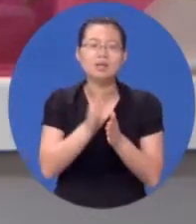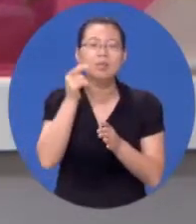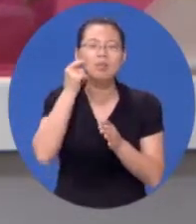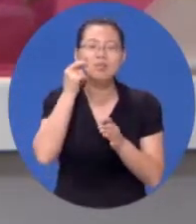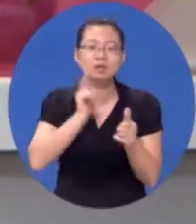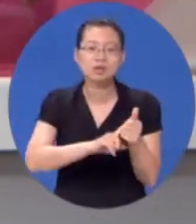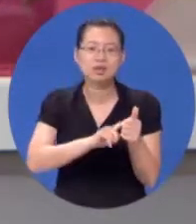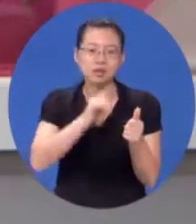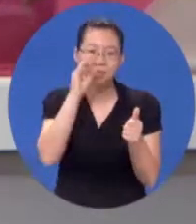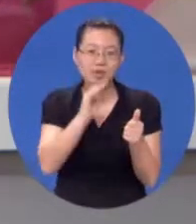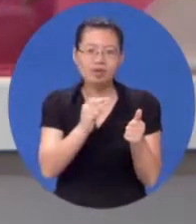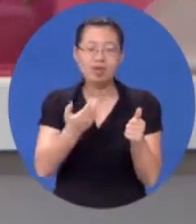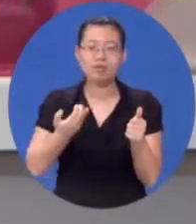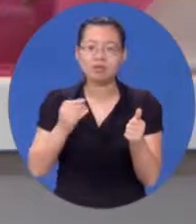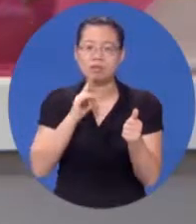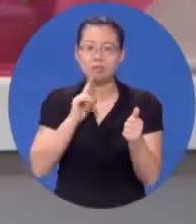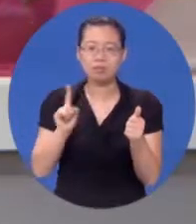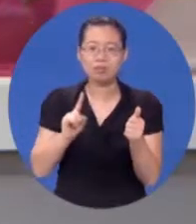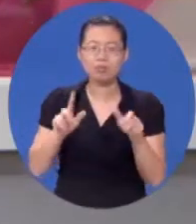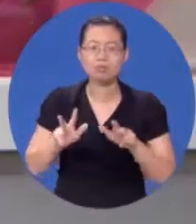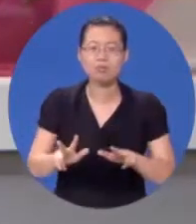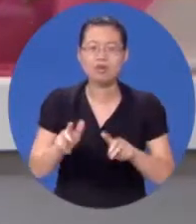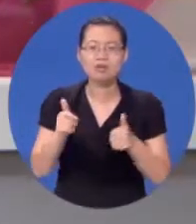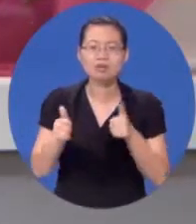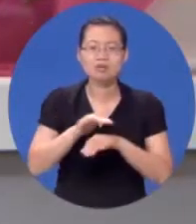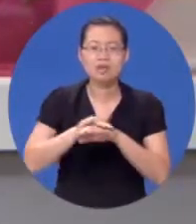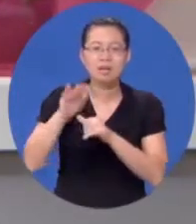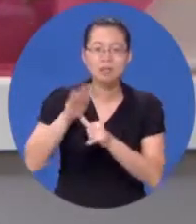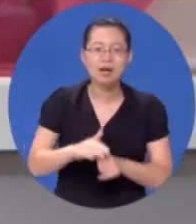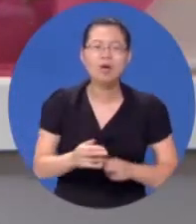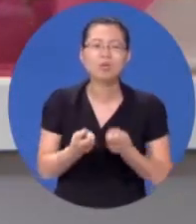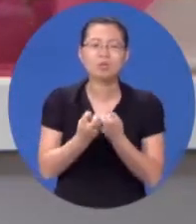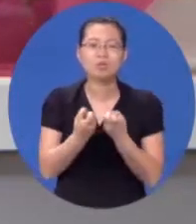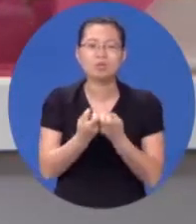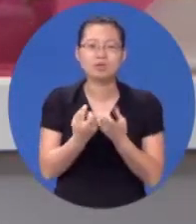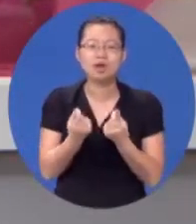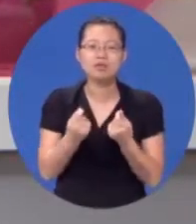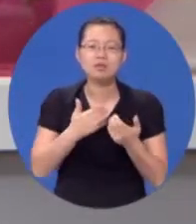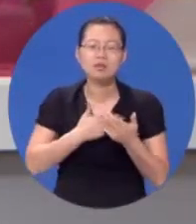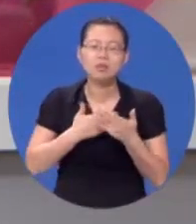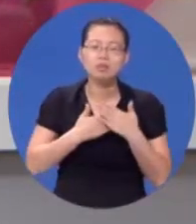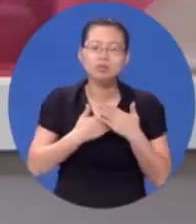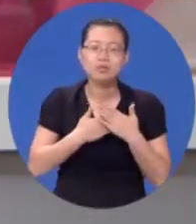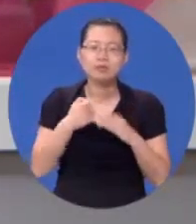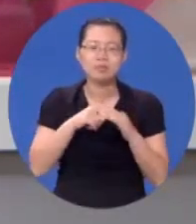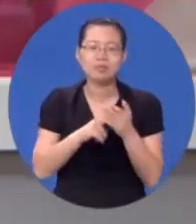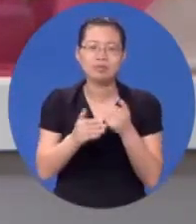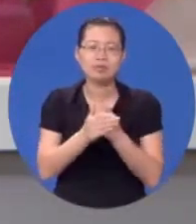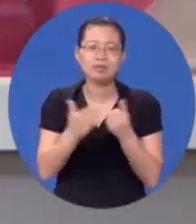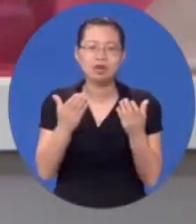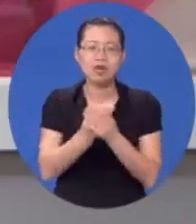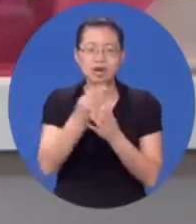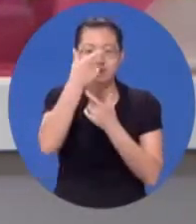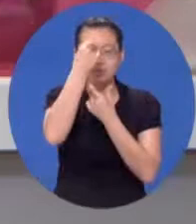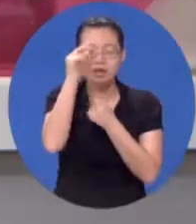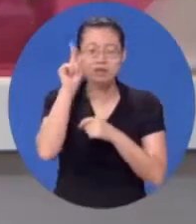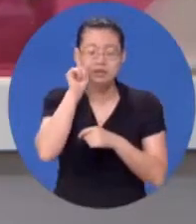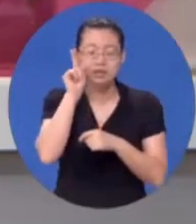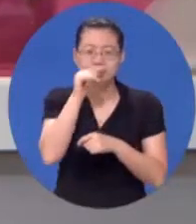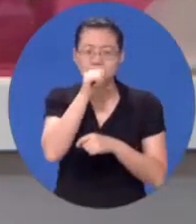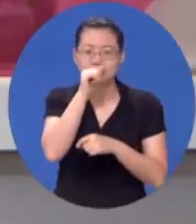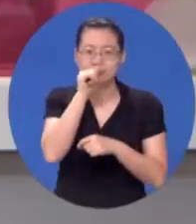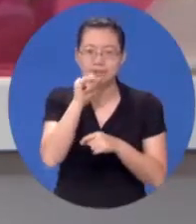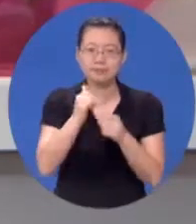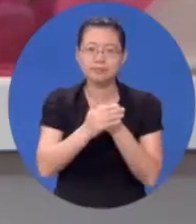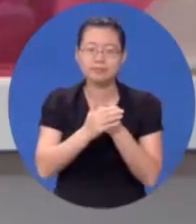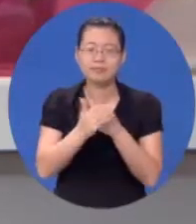아이들 중에는 또 아까 말씀드렸듯이 아 요번에도 잘안 되면 어떡하나, 이런 불안한 마음, 주로 이렇게 완벽주의적 성격을 갖고 있는 애들이 많이